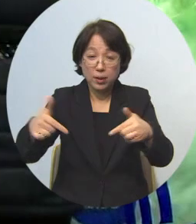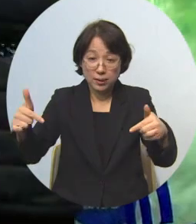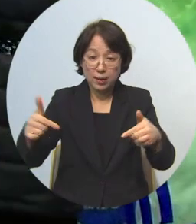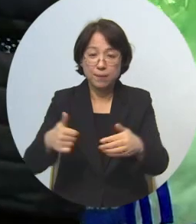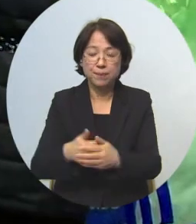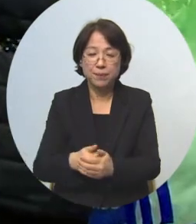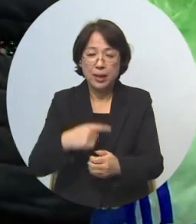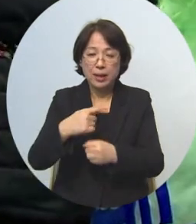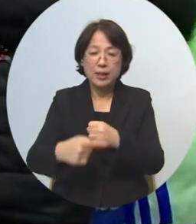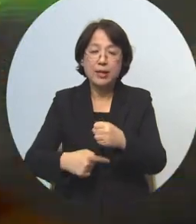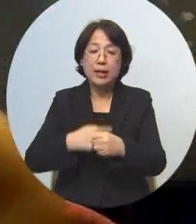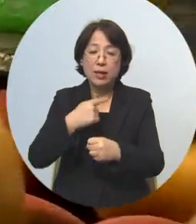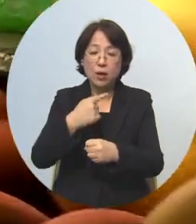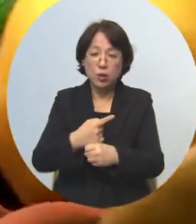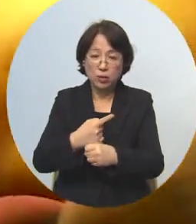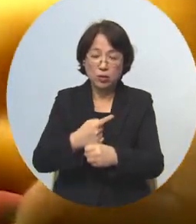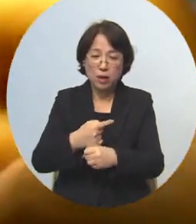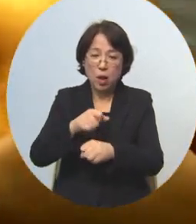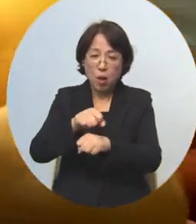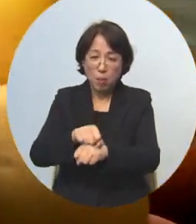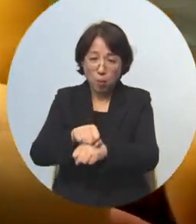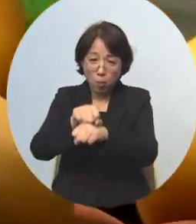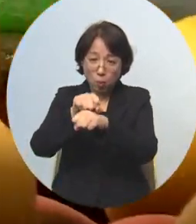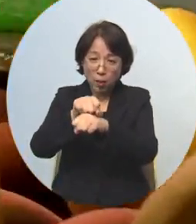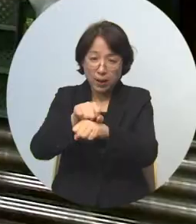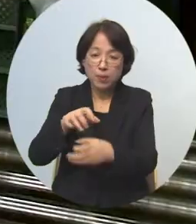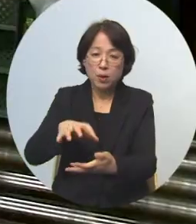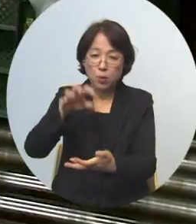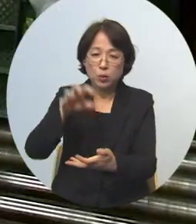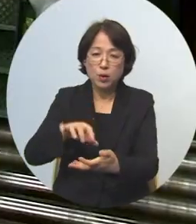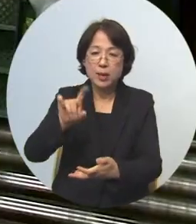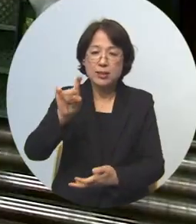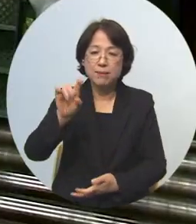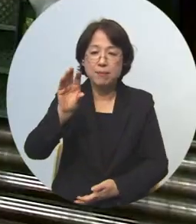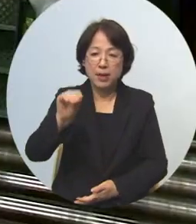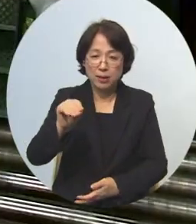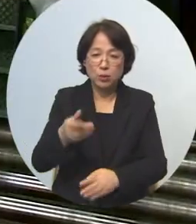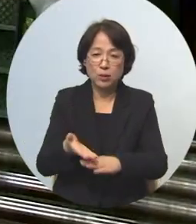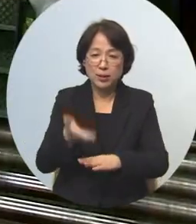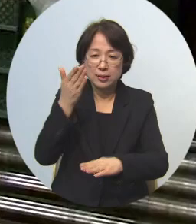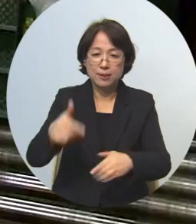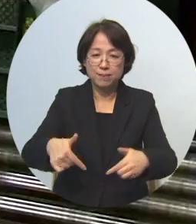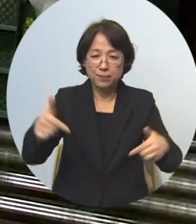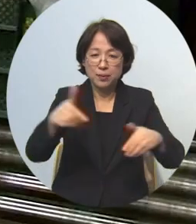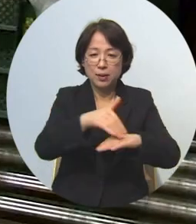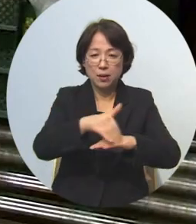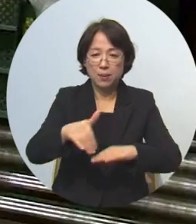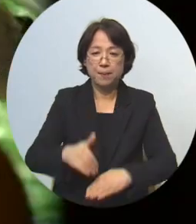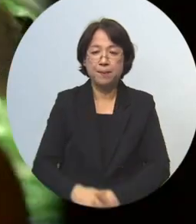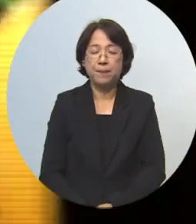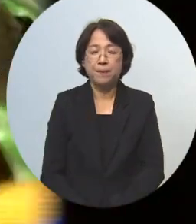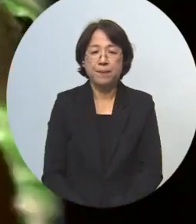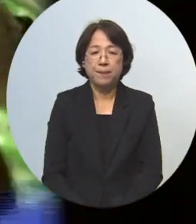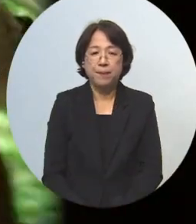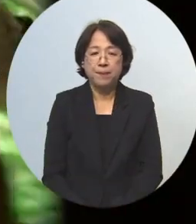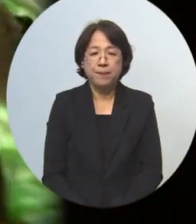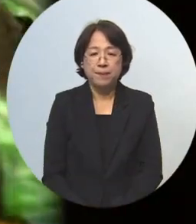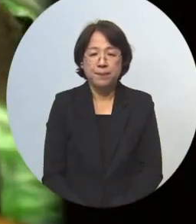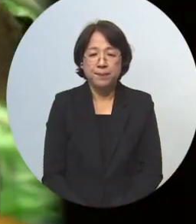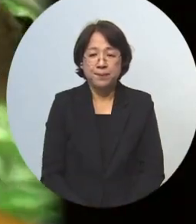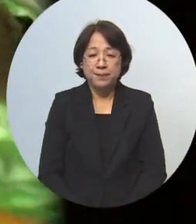연간 처리 용량을 10만 톤 이상으로 늘려갈 계획입니다 KTV 이해진입니다